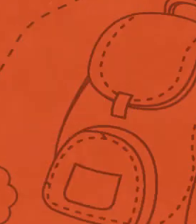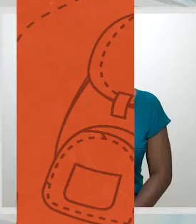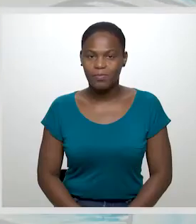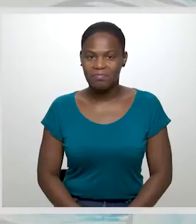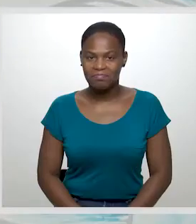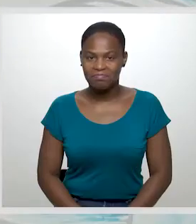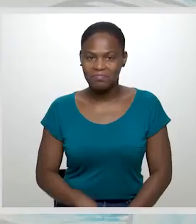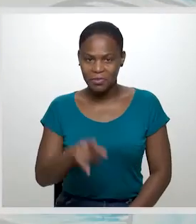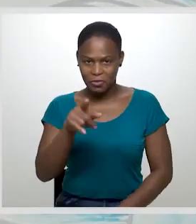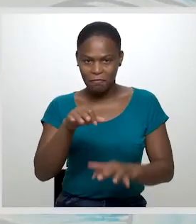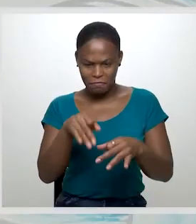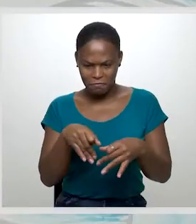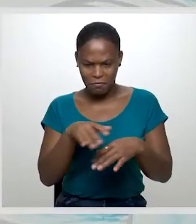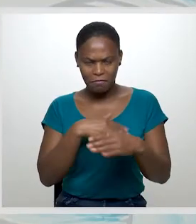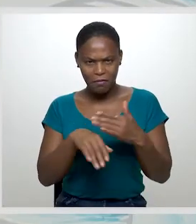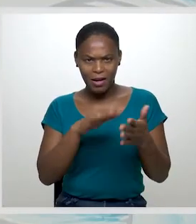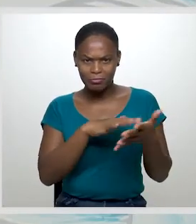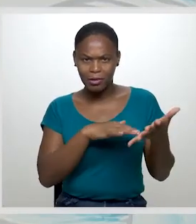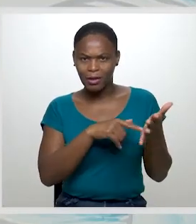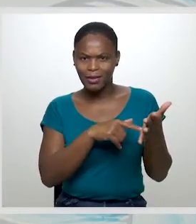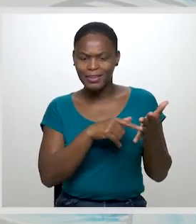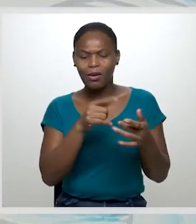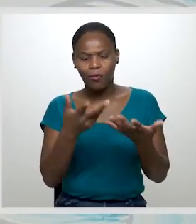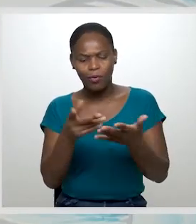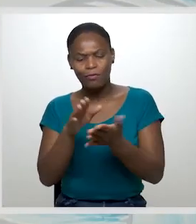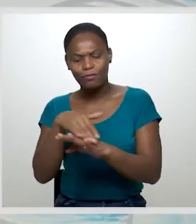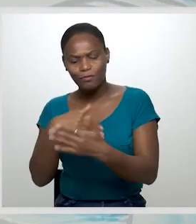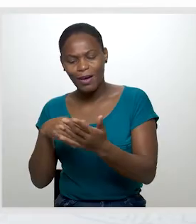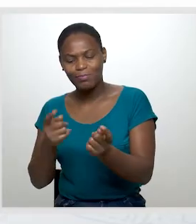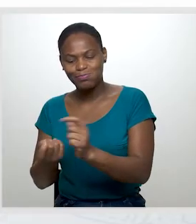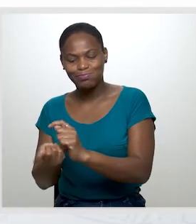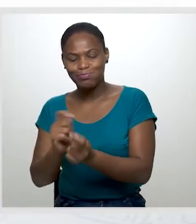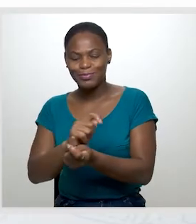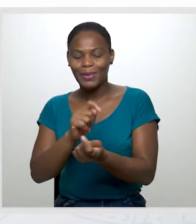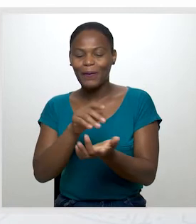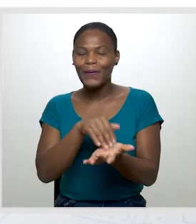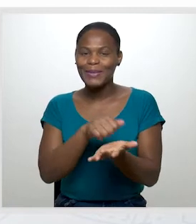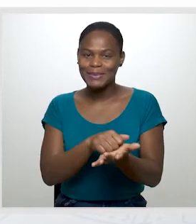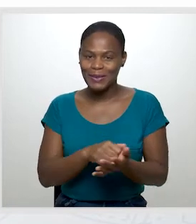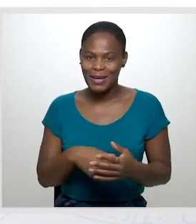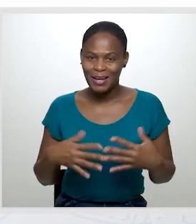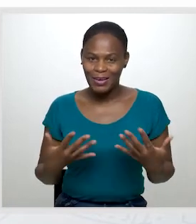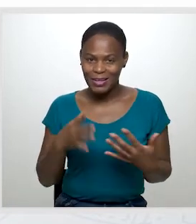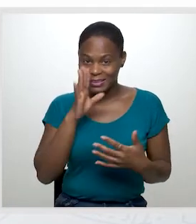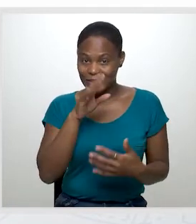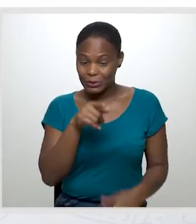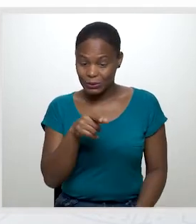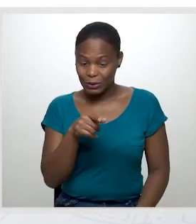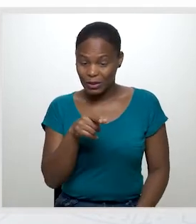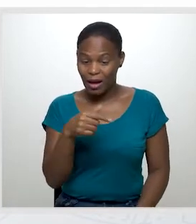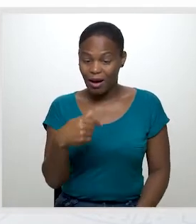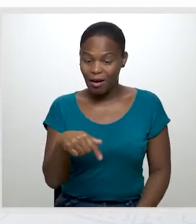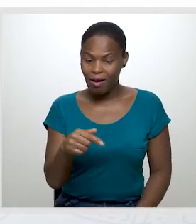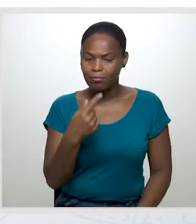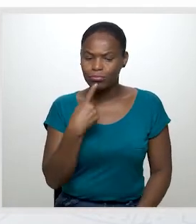Tu as fini de faire le test? Passons à la correction. Alors, si tu as coché plus de phrases